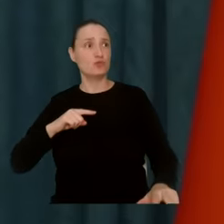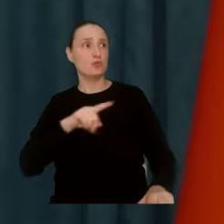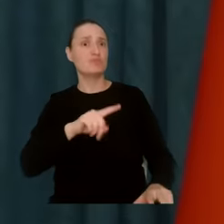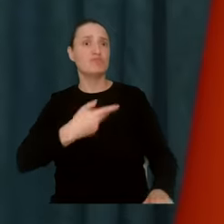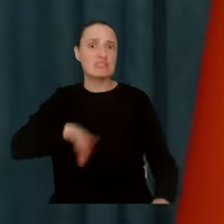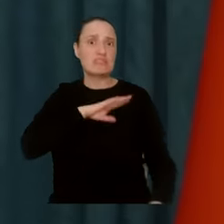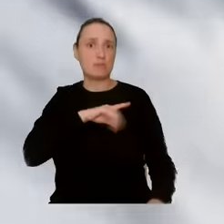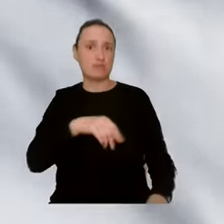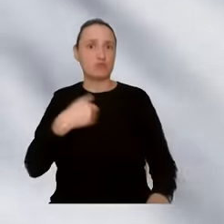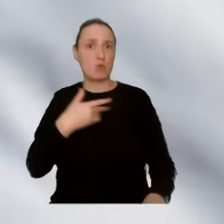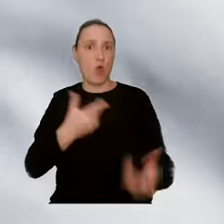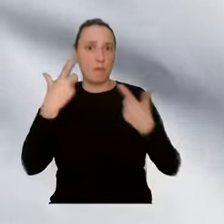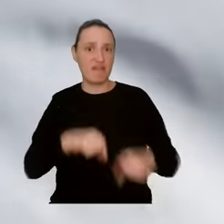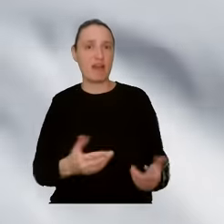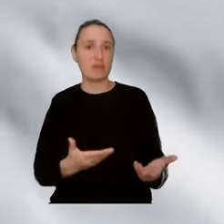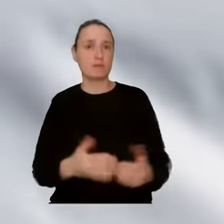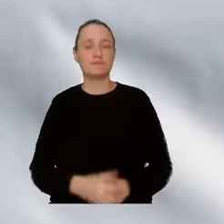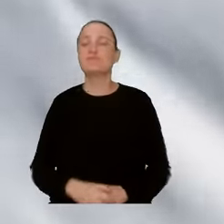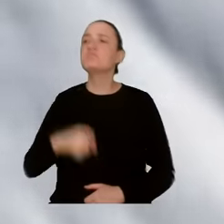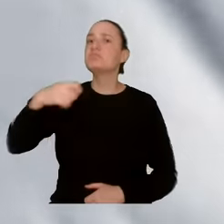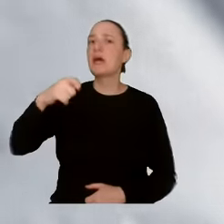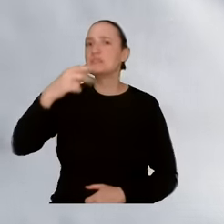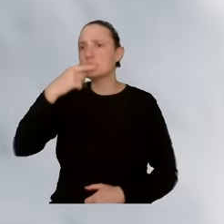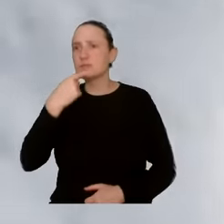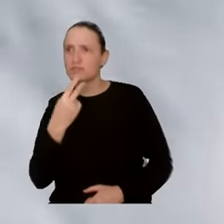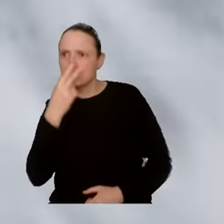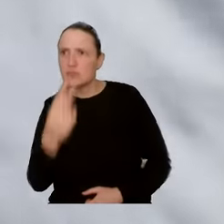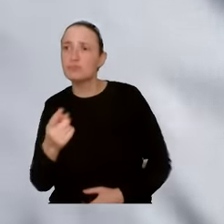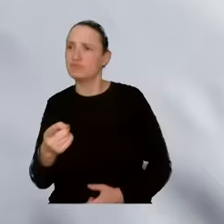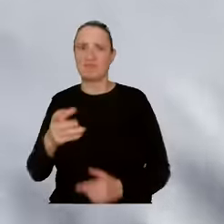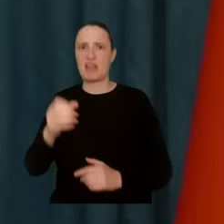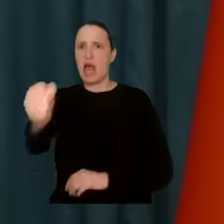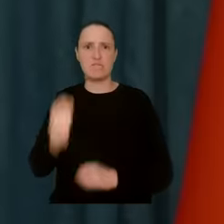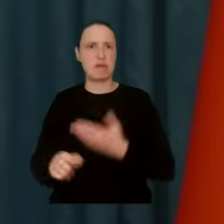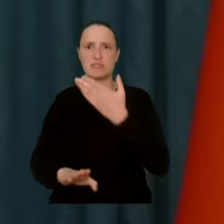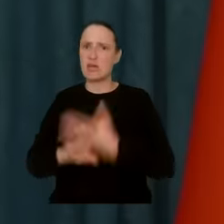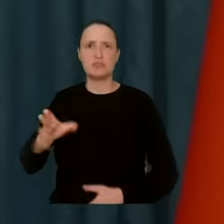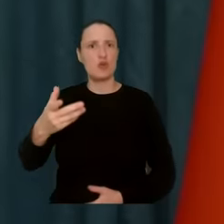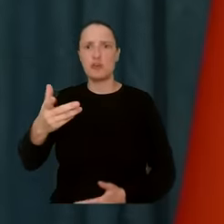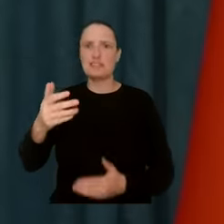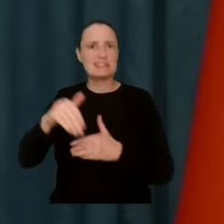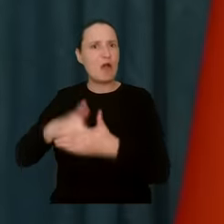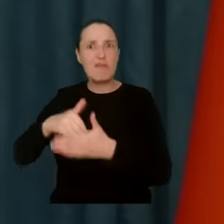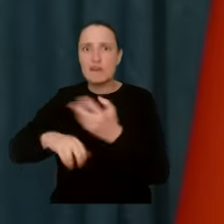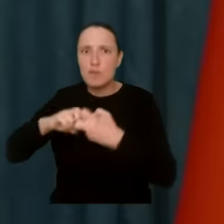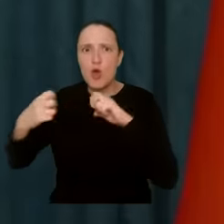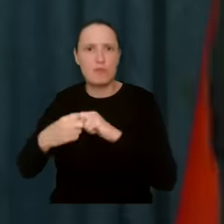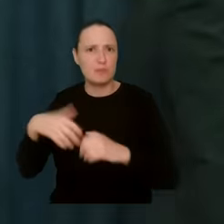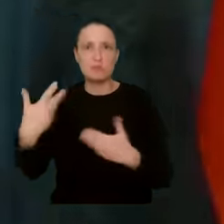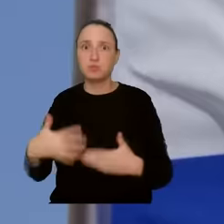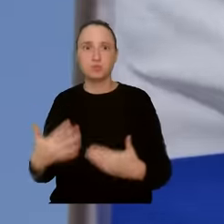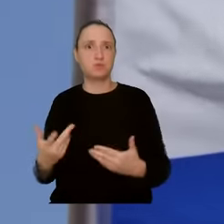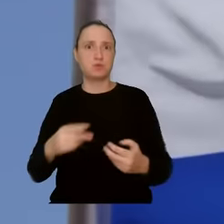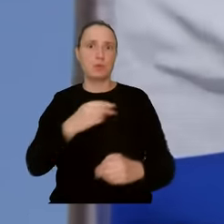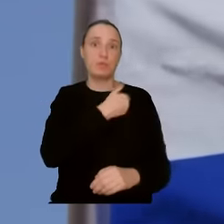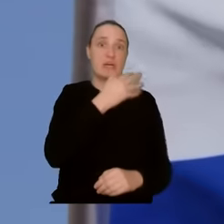zabitego obywatela. Prezydent ocenił, że postawa izraelskiego ambasadora w Polsce jest obecnie największym problemem w relacjach między oboma